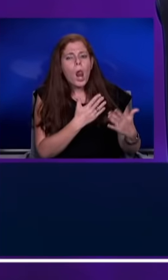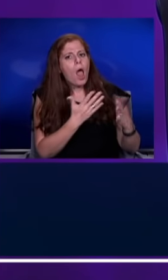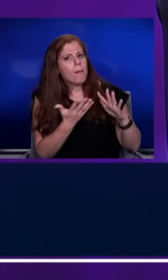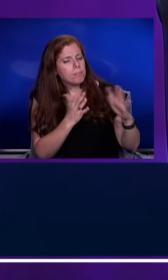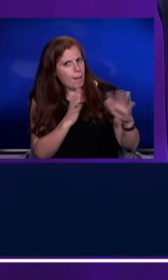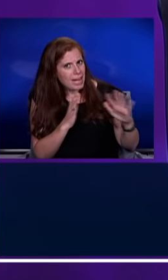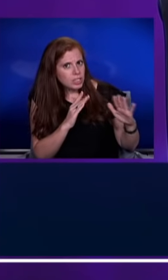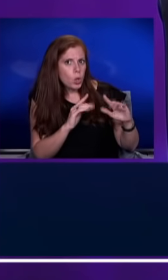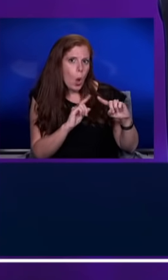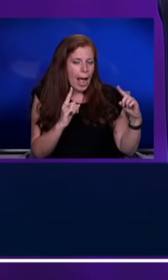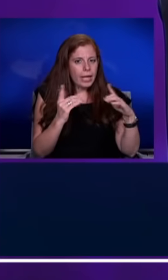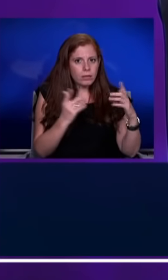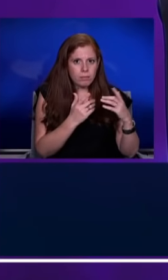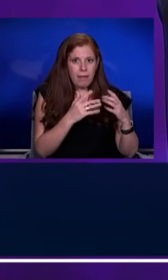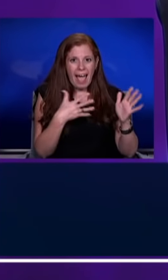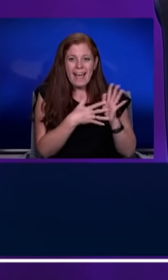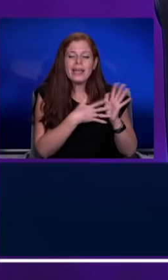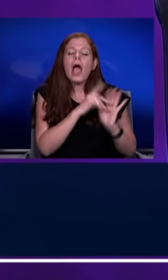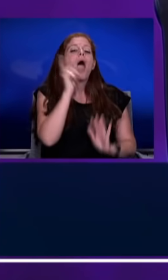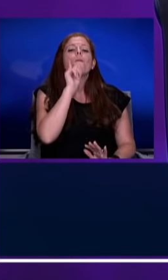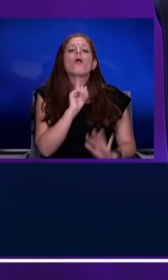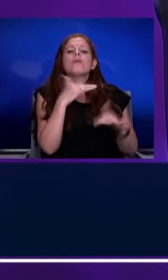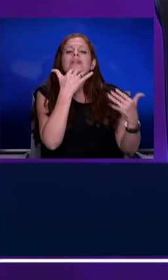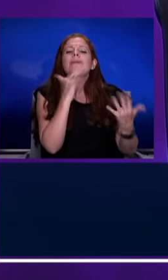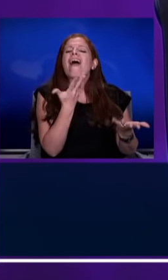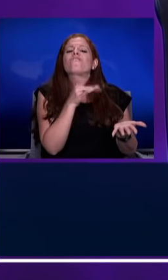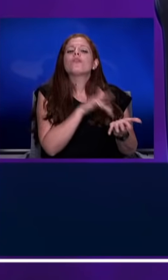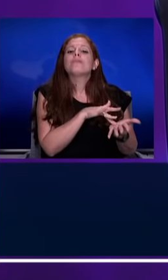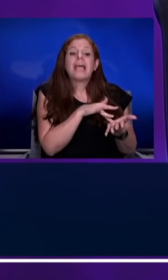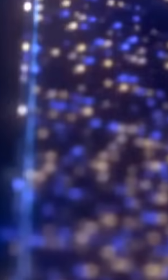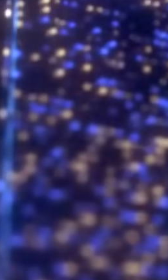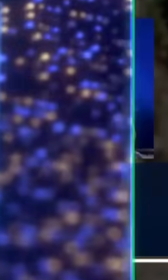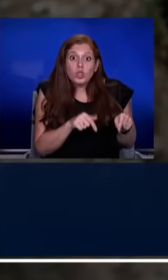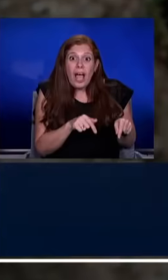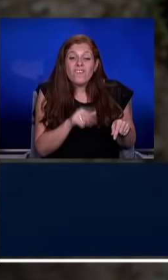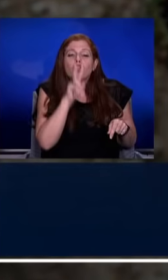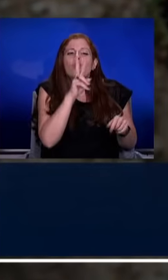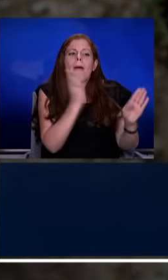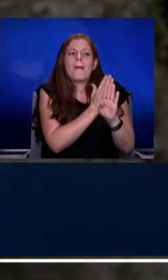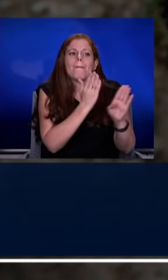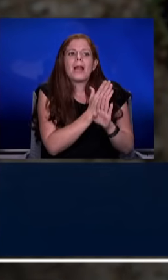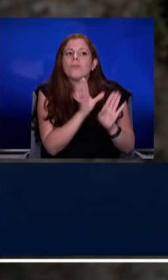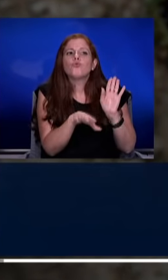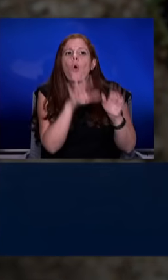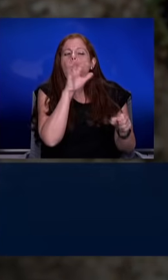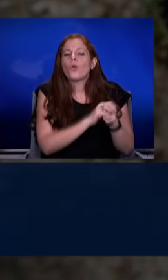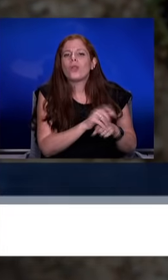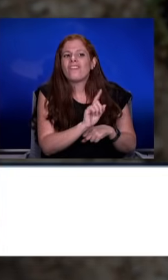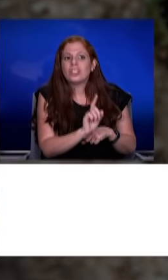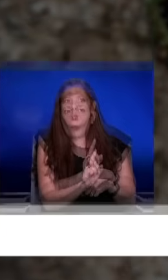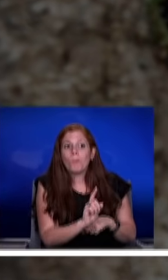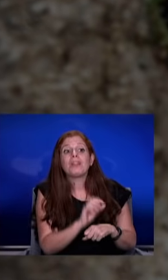אחרת בחקירה, הם לא יודעים לספר איפה נמצאים ברגע זה שני המחבלים שטרם נתפסו. עכשיו, אם